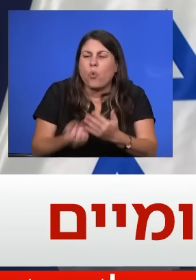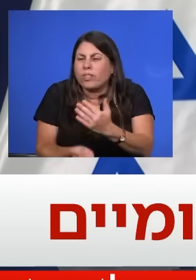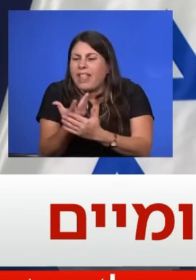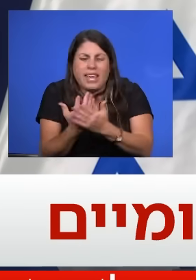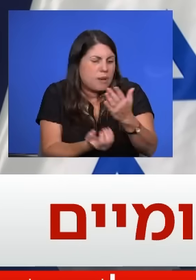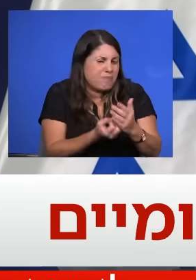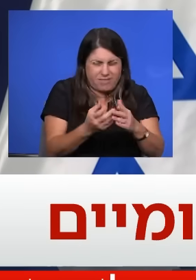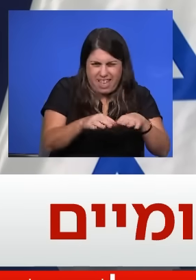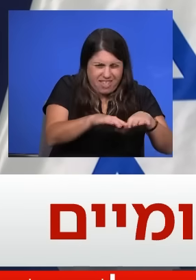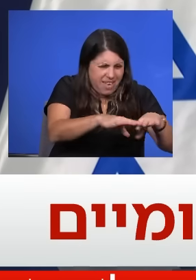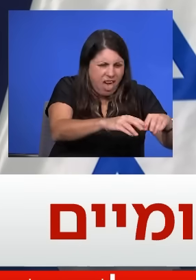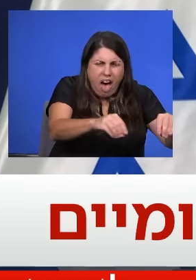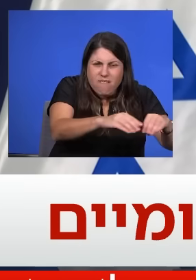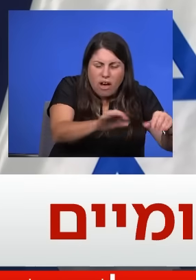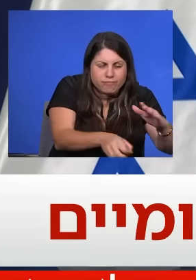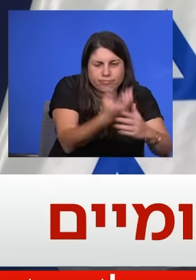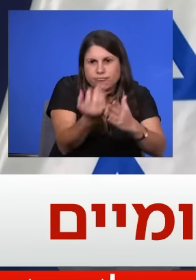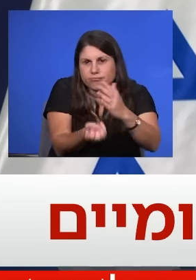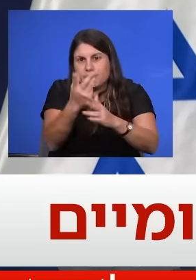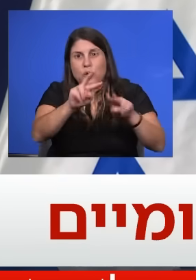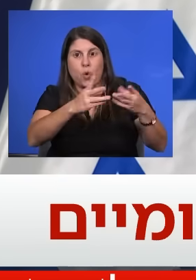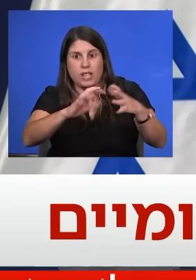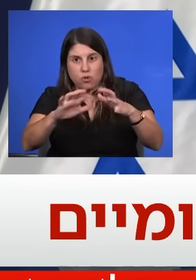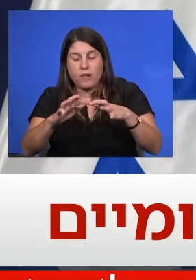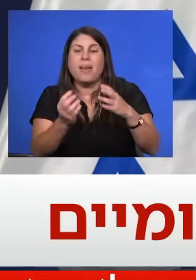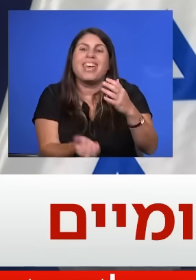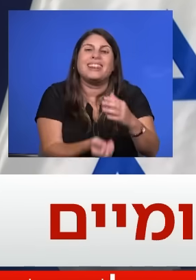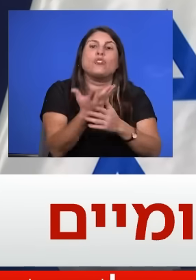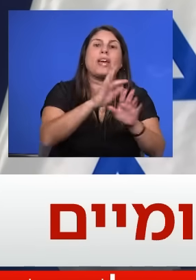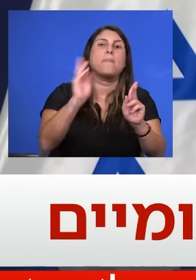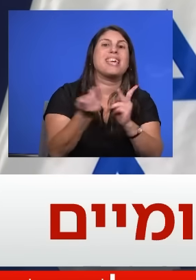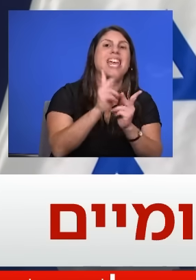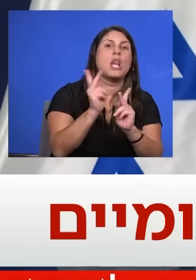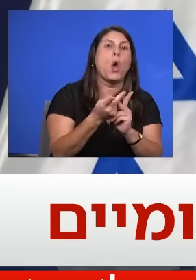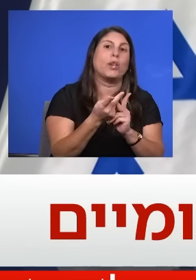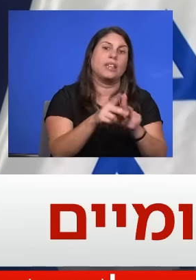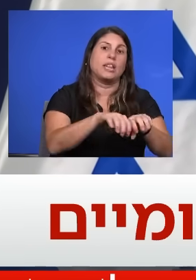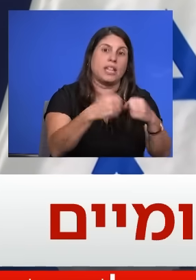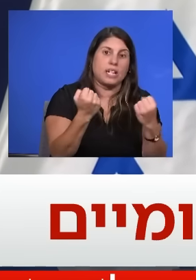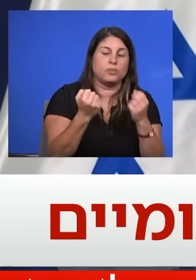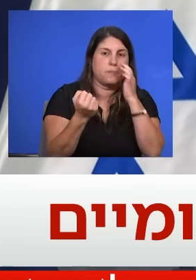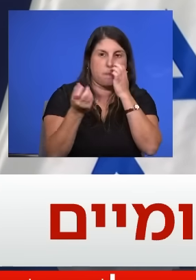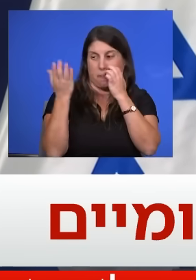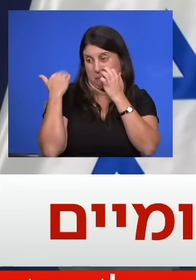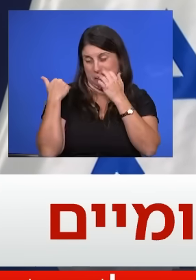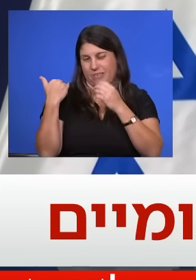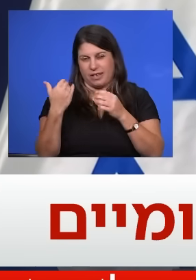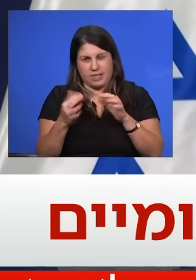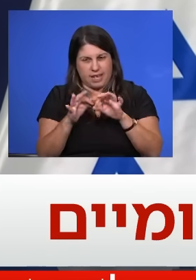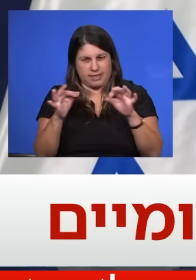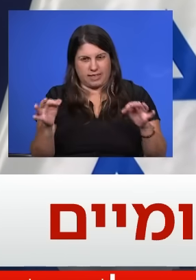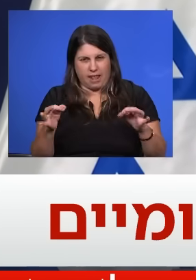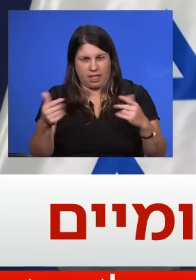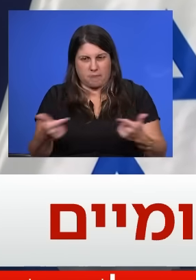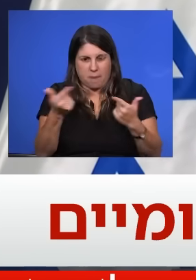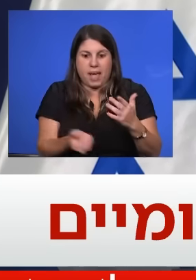נשקם את הקהילות שנפגעו. מאז תחילת המלחמה הקמנו 600 כיתות כוננות חדשות,